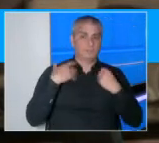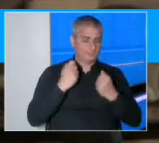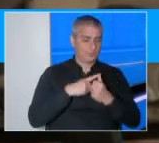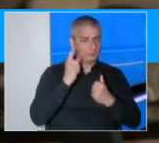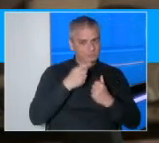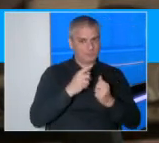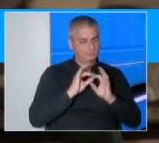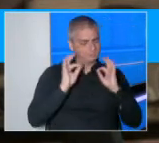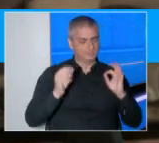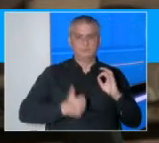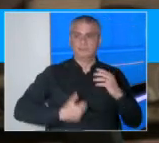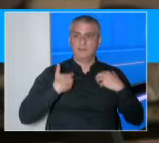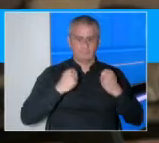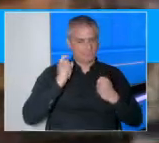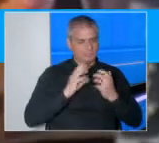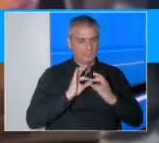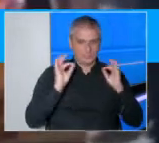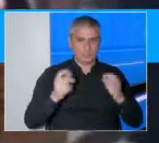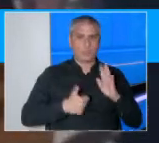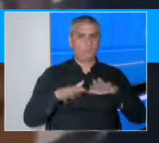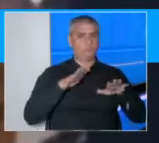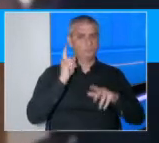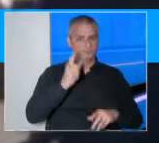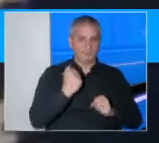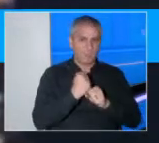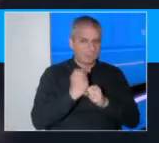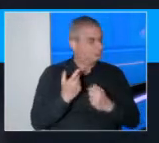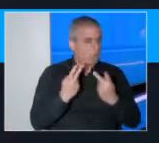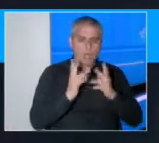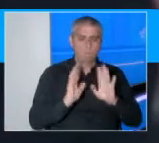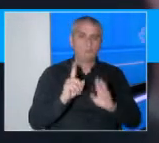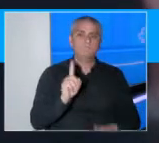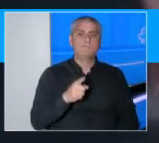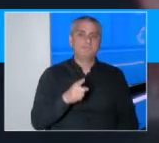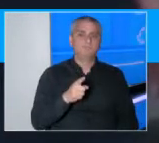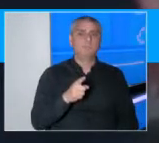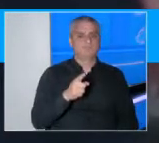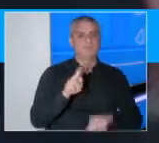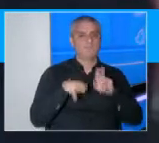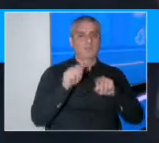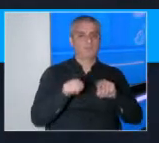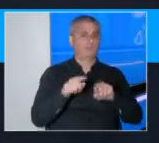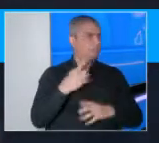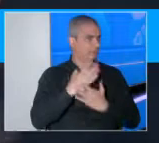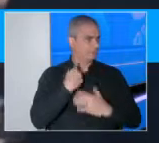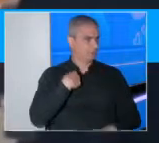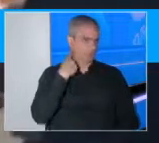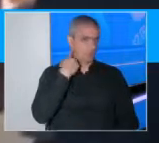צריך להרים את הכפפה, שר הביטחון צריך להרים את הכפפה, ראש הממשלה צריך להרים את הכפפה, לא משנה מי זה יהיה, ולטפל בזה. שמענו